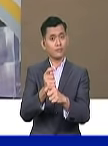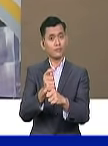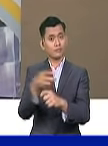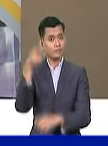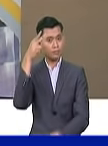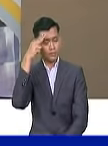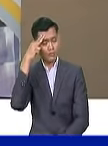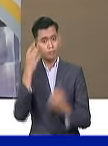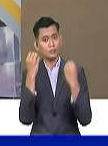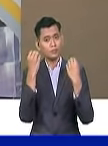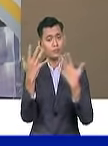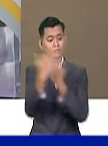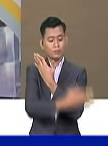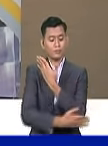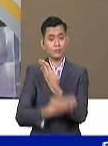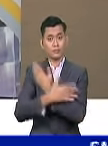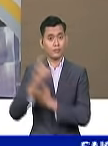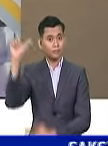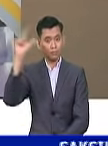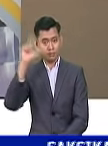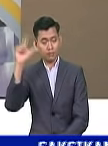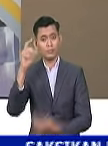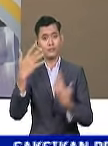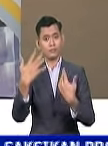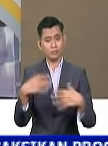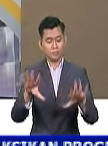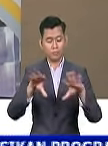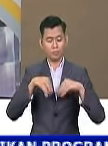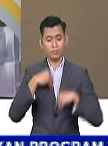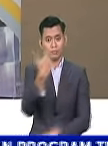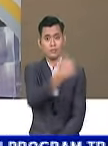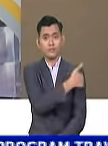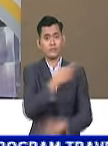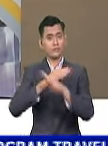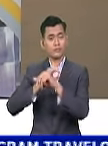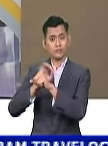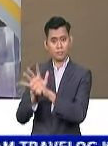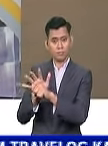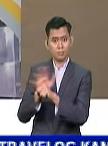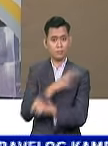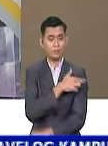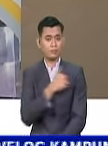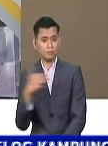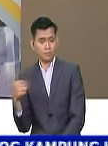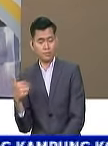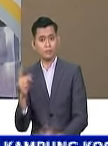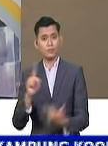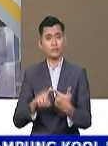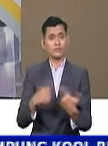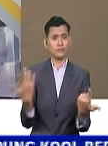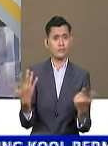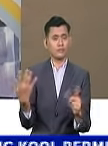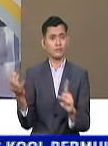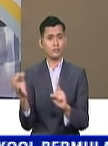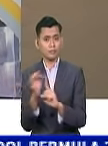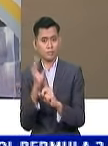Sinovac. Indonesia, Pakistan, Turkey. So dia nak pergi umrah. Dan perkara ini